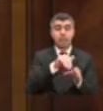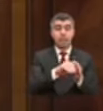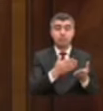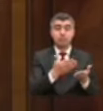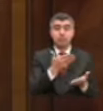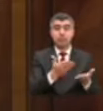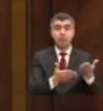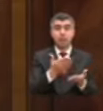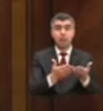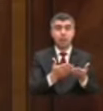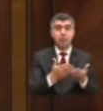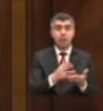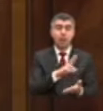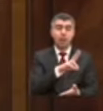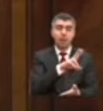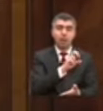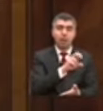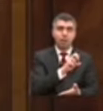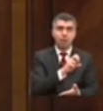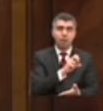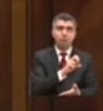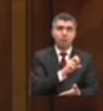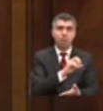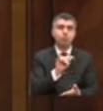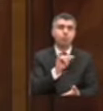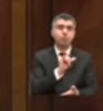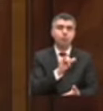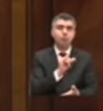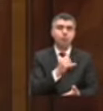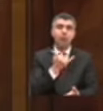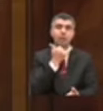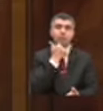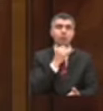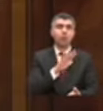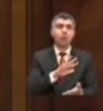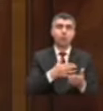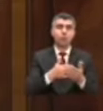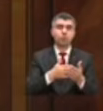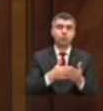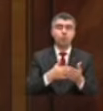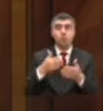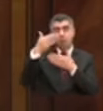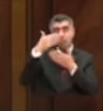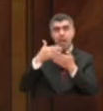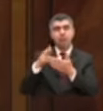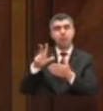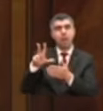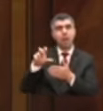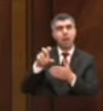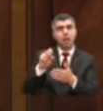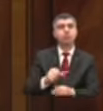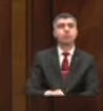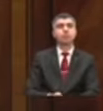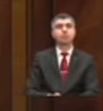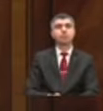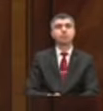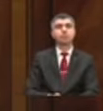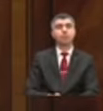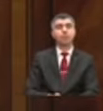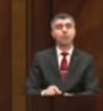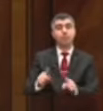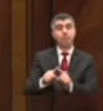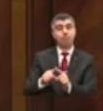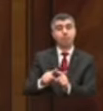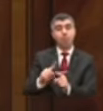في الحكومه، راه كنتم عارفين شكون اللي كان ما كيوفيش معاكم، وداك المغاربه عارفين شكون اللي ما كيوفيش. وما غيمكنش ملي يجي هنا